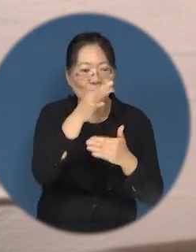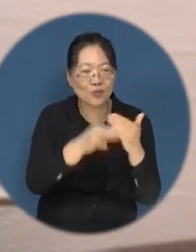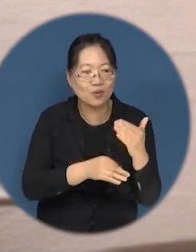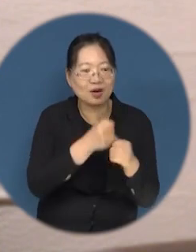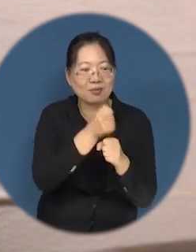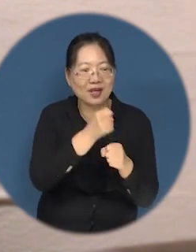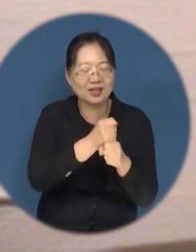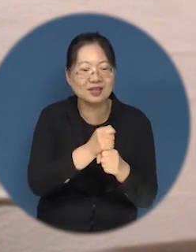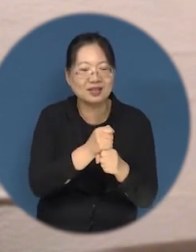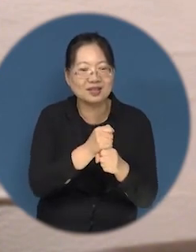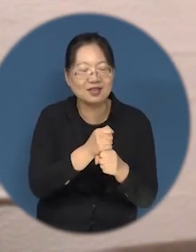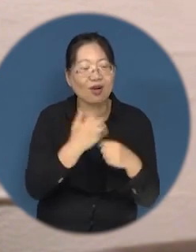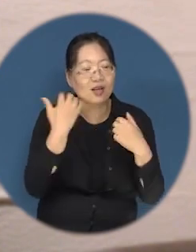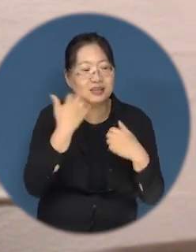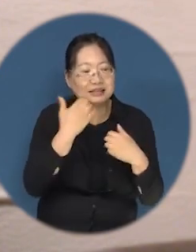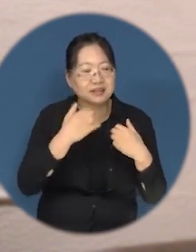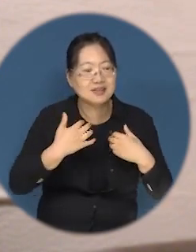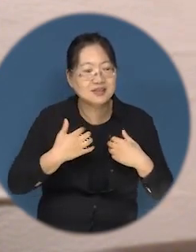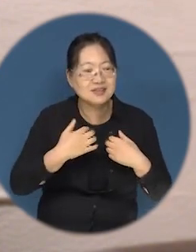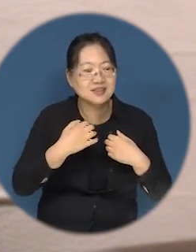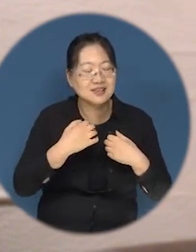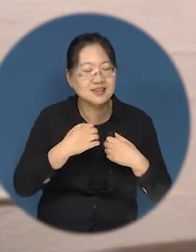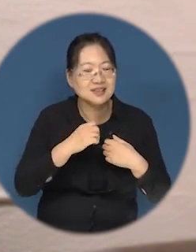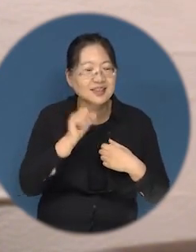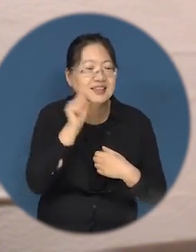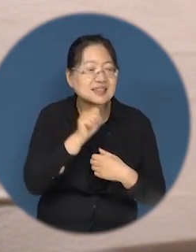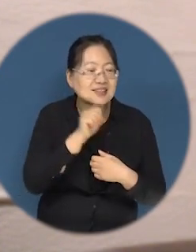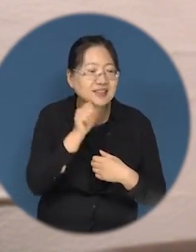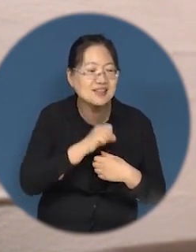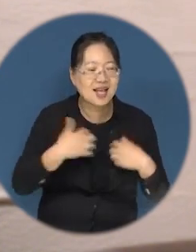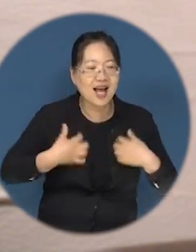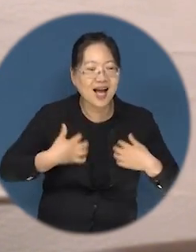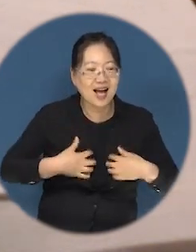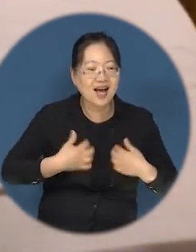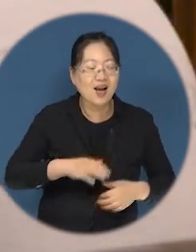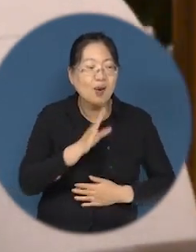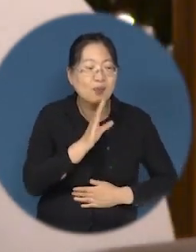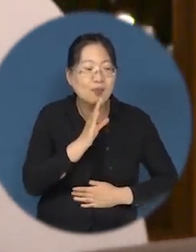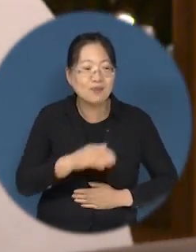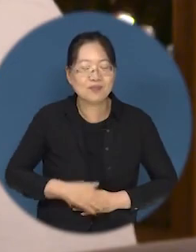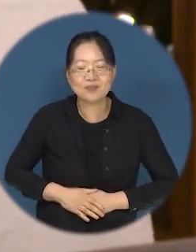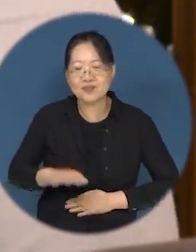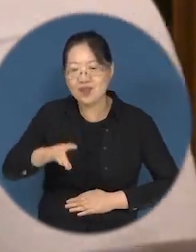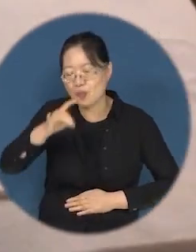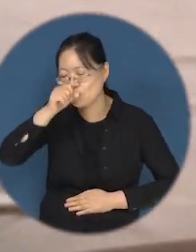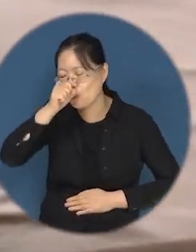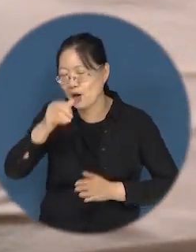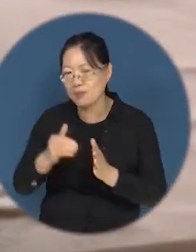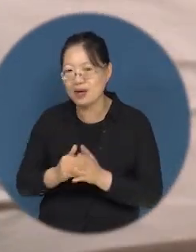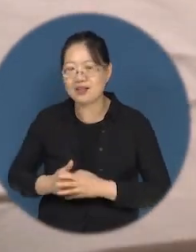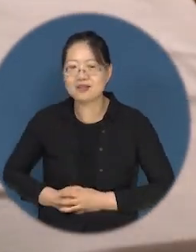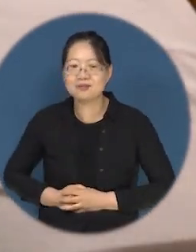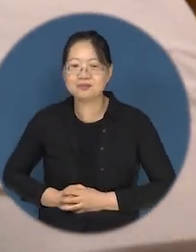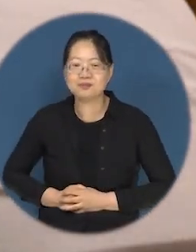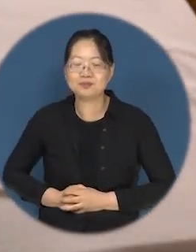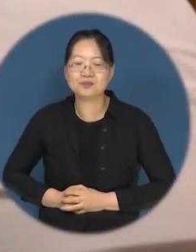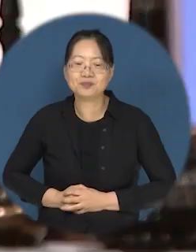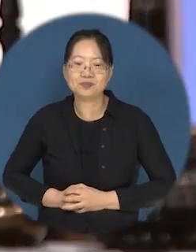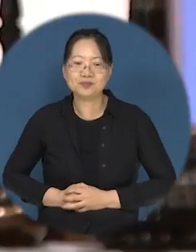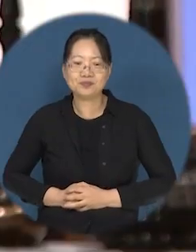프로그램하고 뭐 이런 쪽을 즐겨 하셨었나요? 어려서부터 그쪽을 좋아하셨나요? 네, 처음에는 좋아했었습니다. 처음에